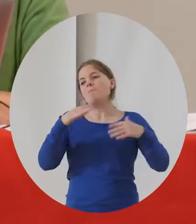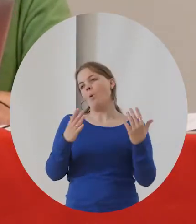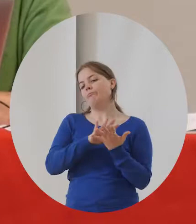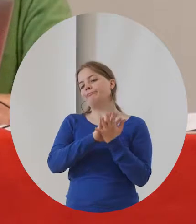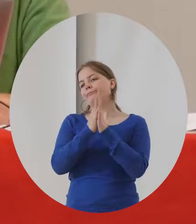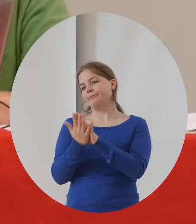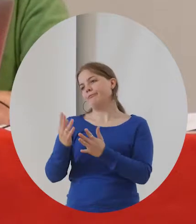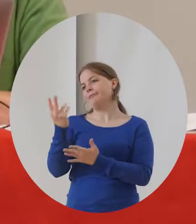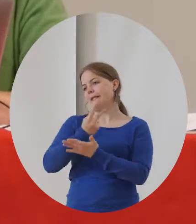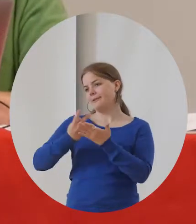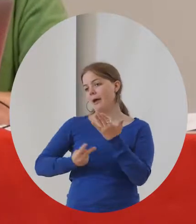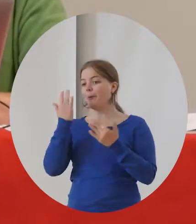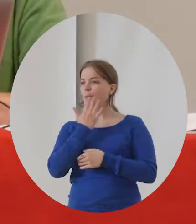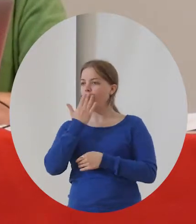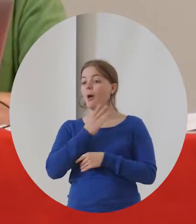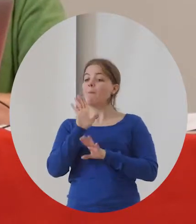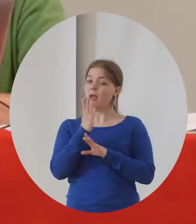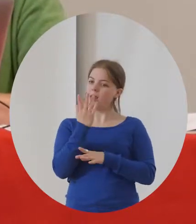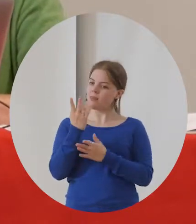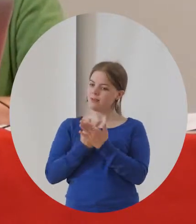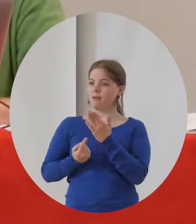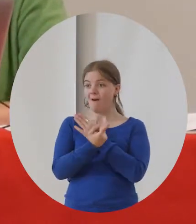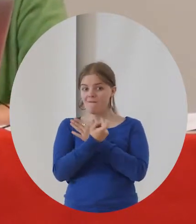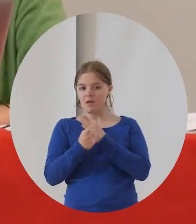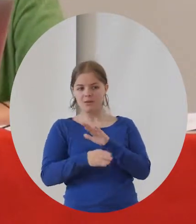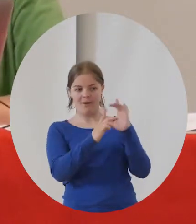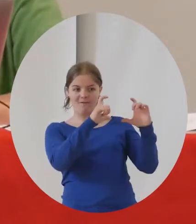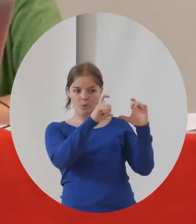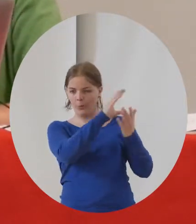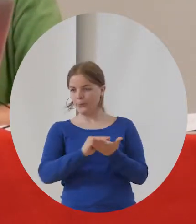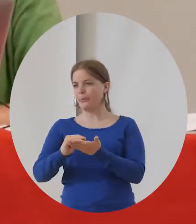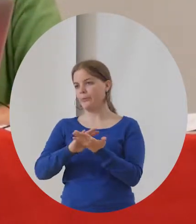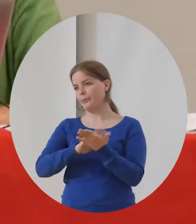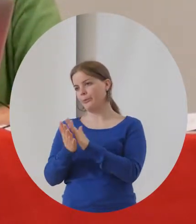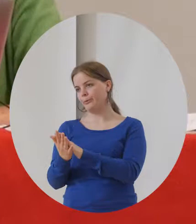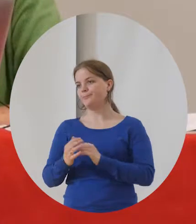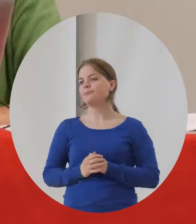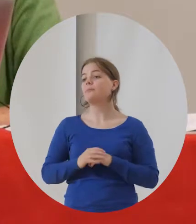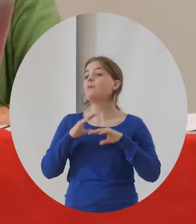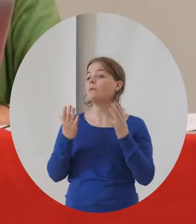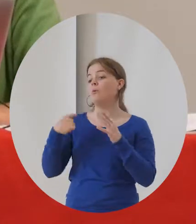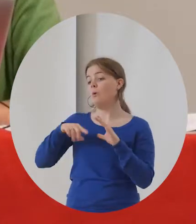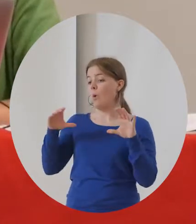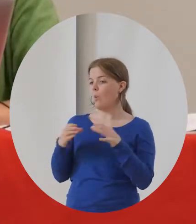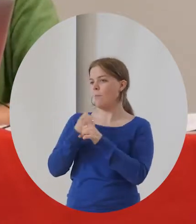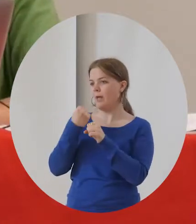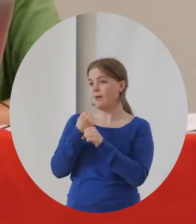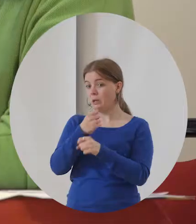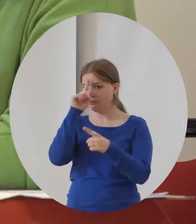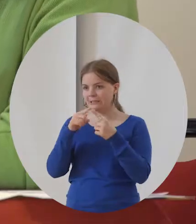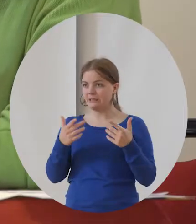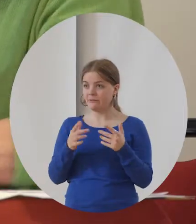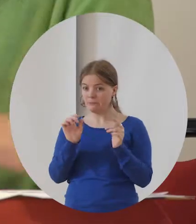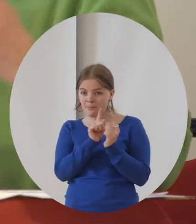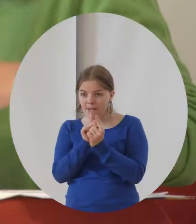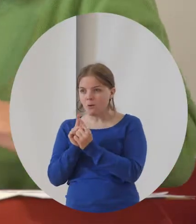colorées qui sont faites d'après des photos. Voilà. Donc, le groupe se donne pour objectif de prendre beaucoup de